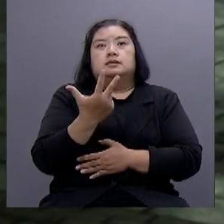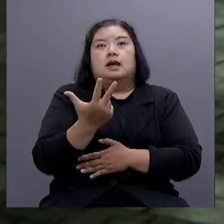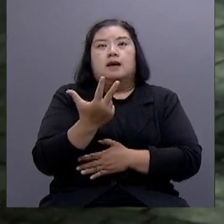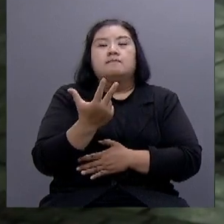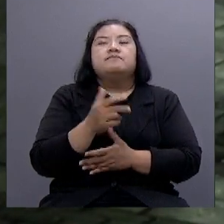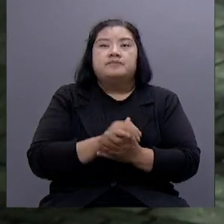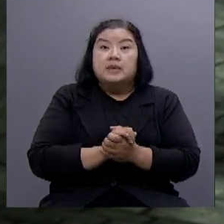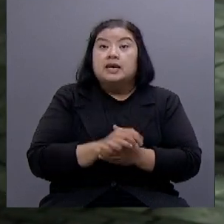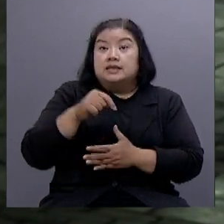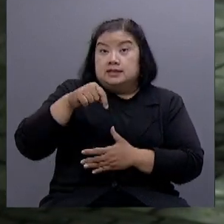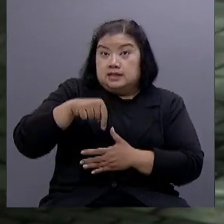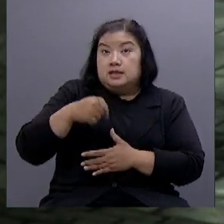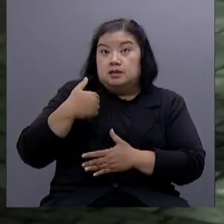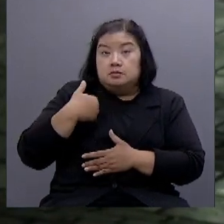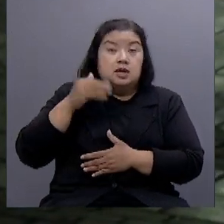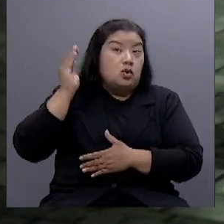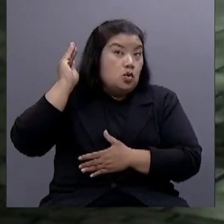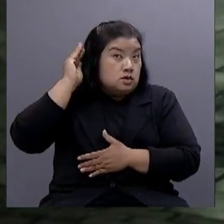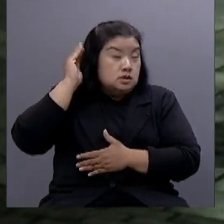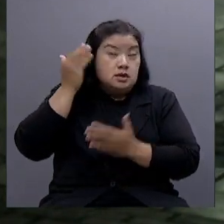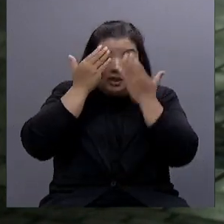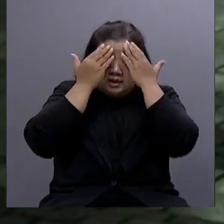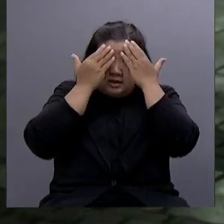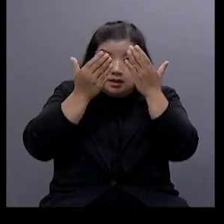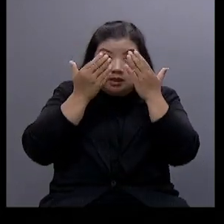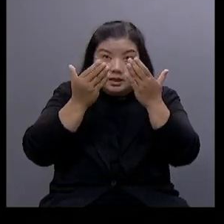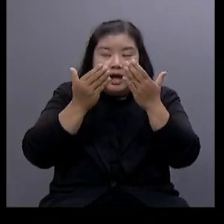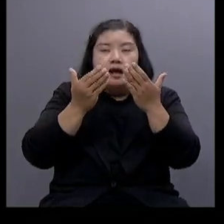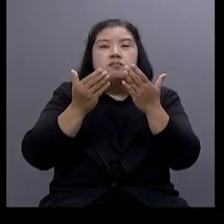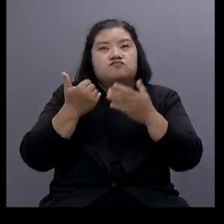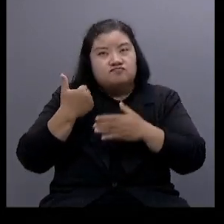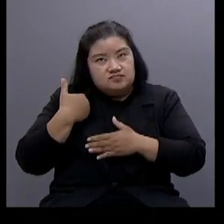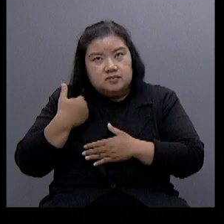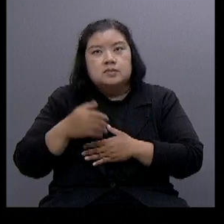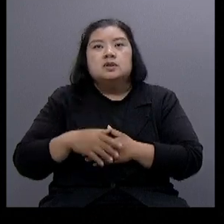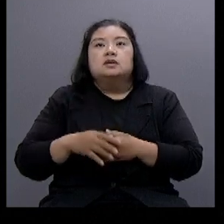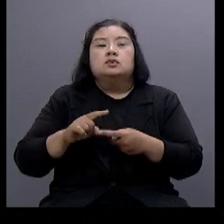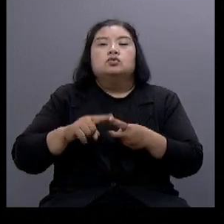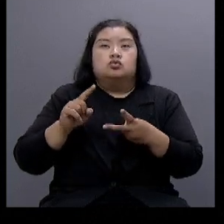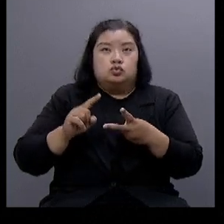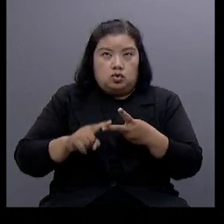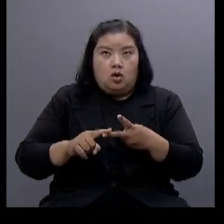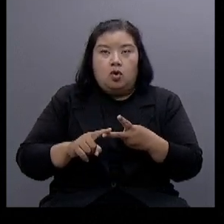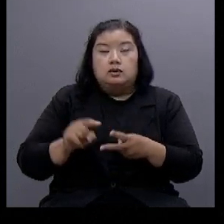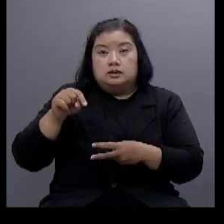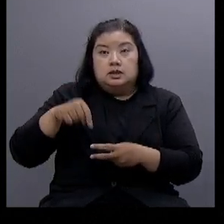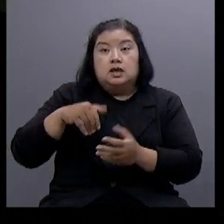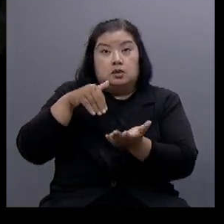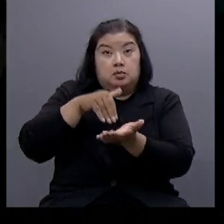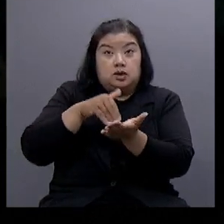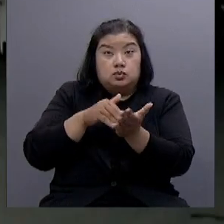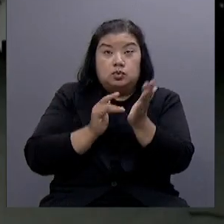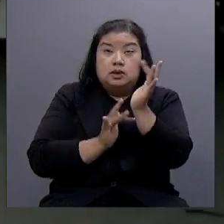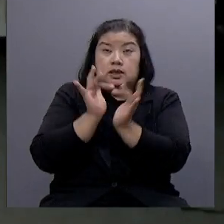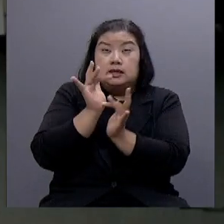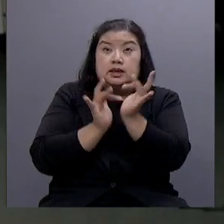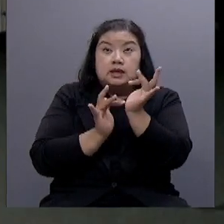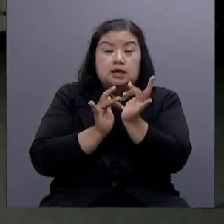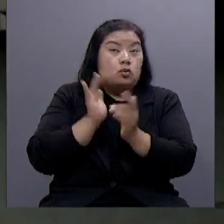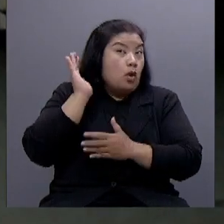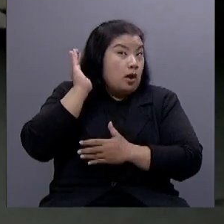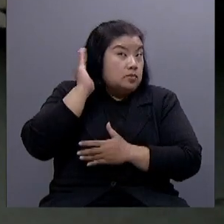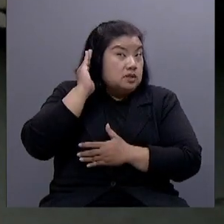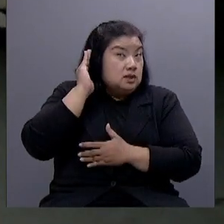มีผู้นับถือศาสนาอิสลามอยู่เป็นจำนวนมากและยังเป็นหนึ่งในศูนย์คริสเตียนที่เก่าแก่ที่สุดของรั